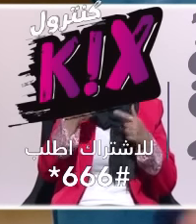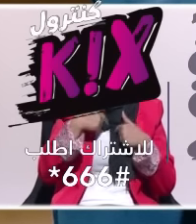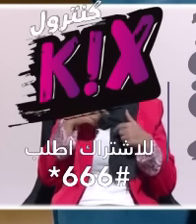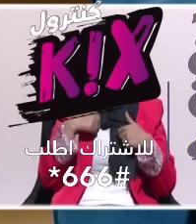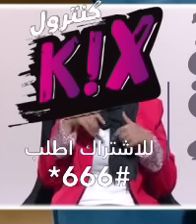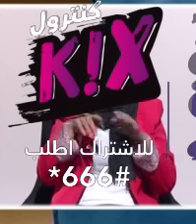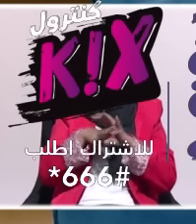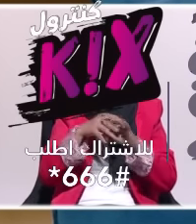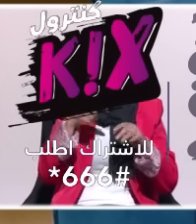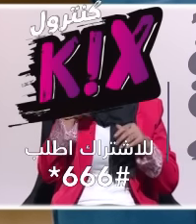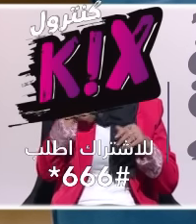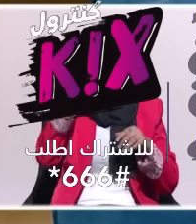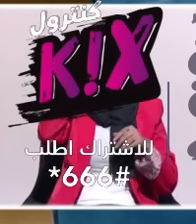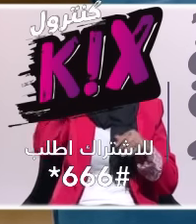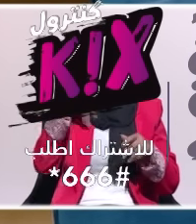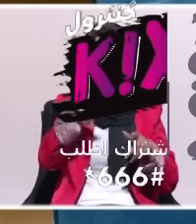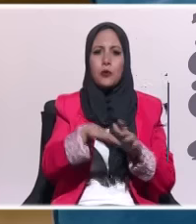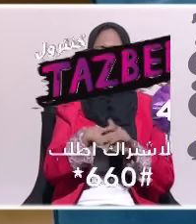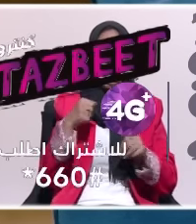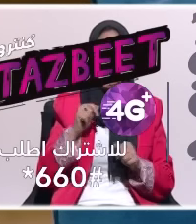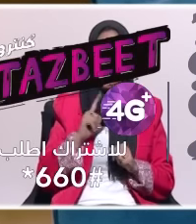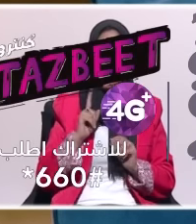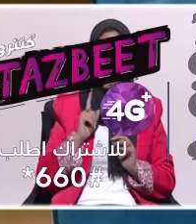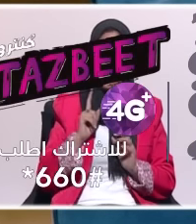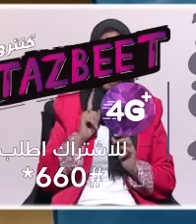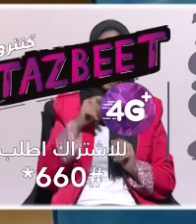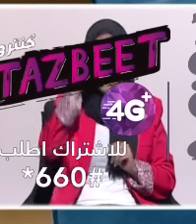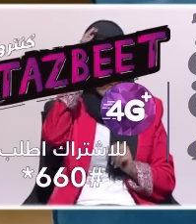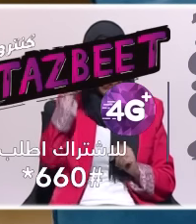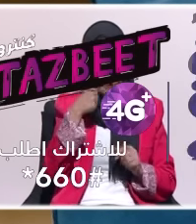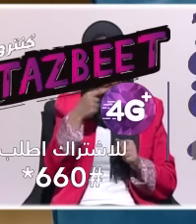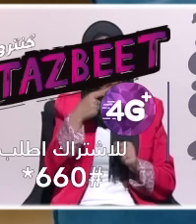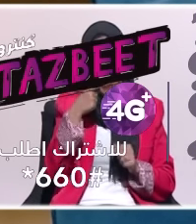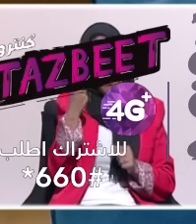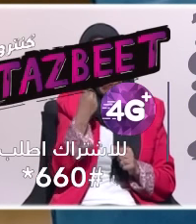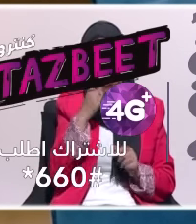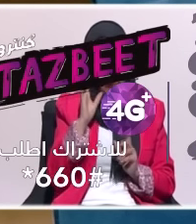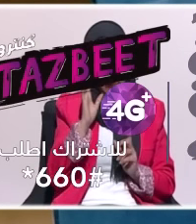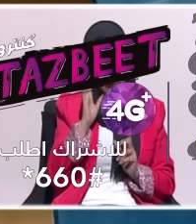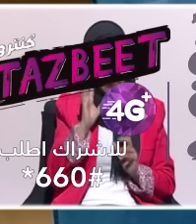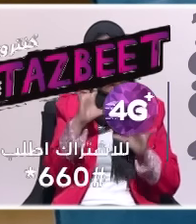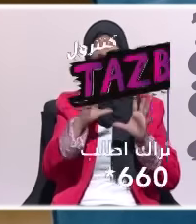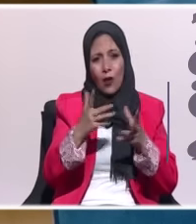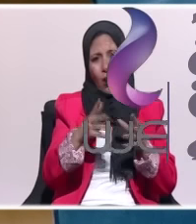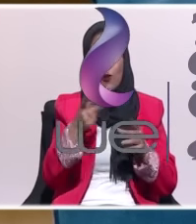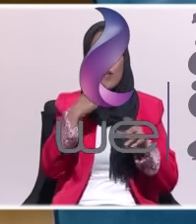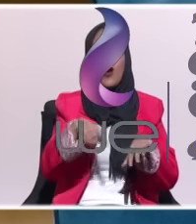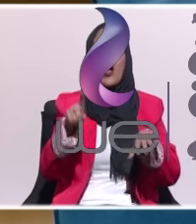ان انا حاليا مش بنت اختي، انا بقولها على الكلام اللي هي مهاجماني